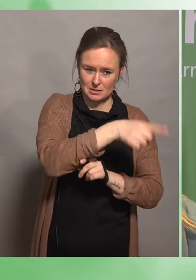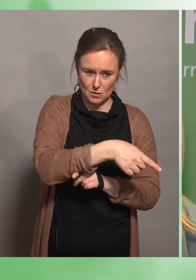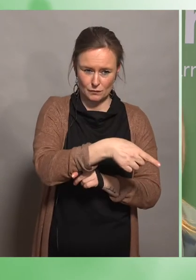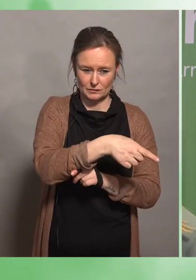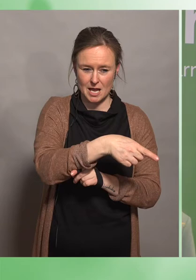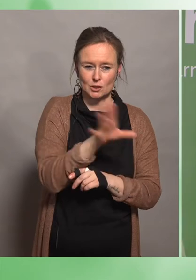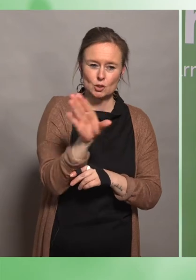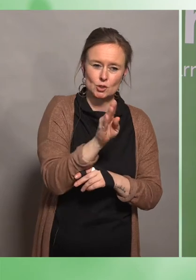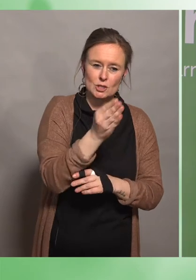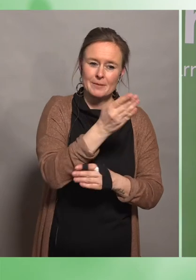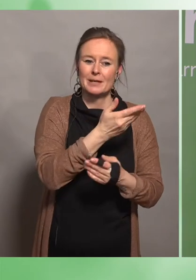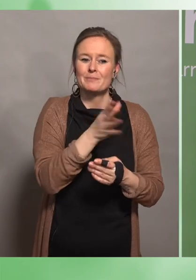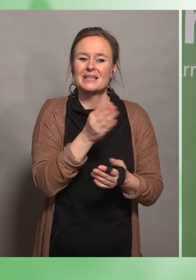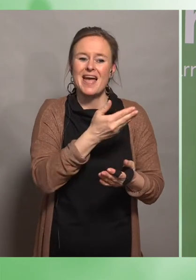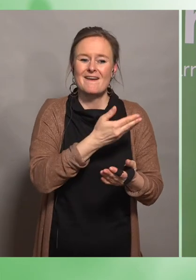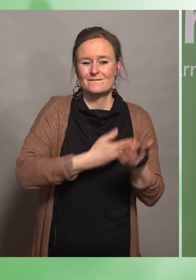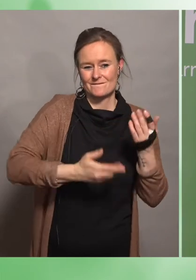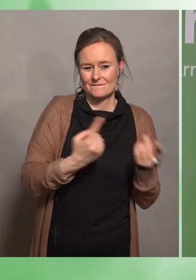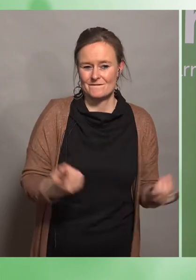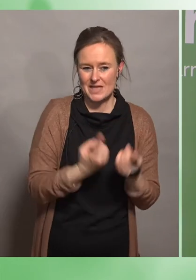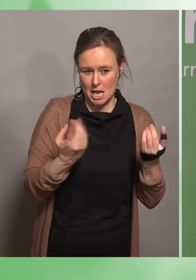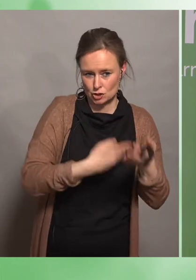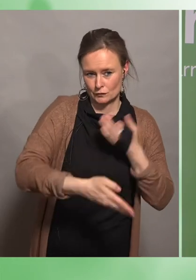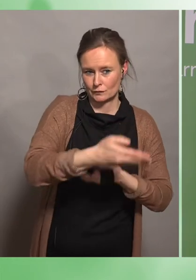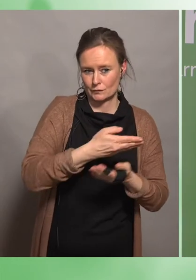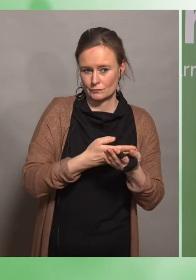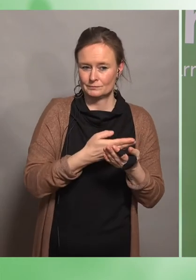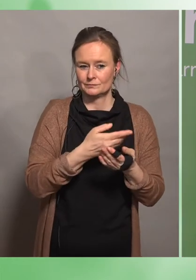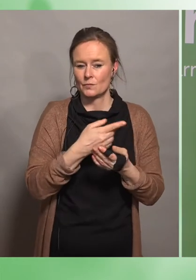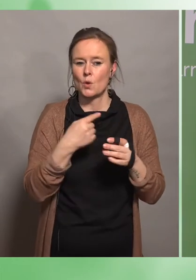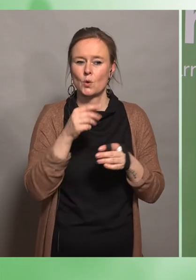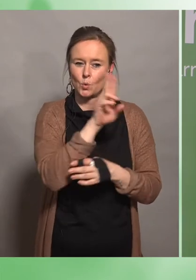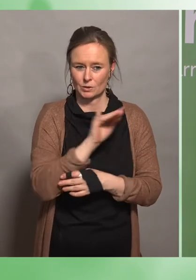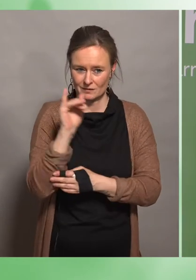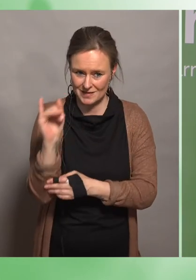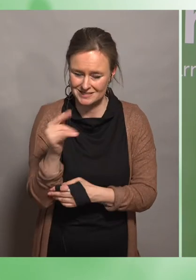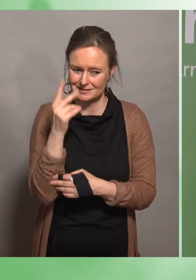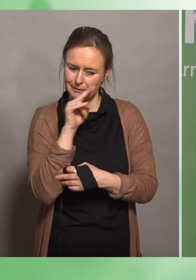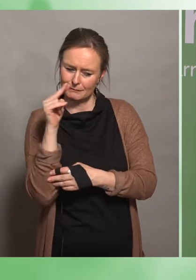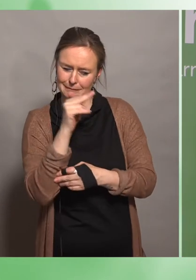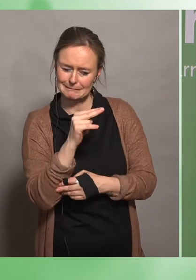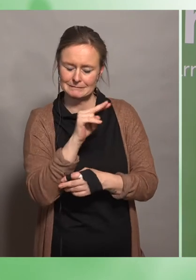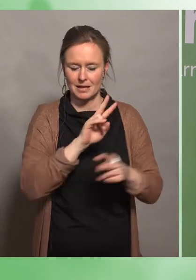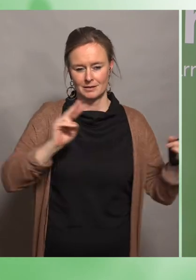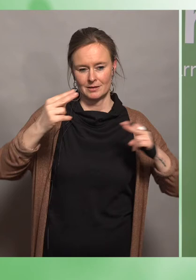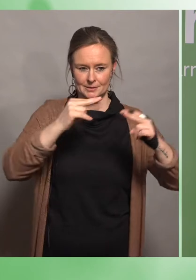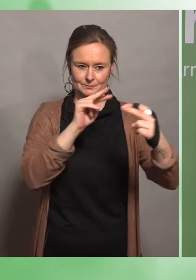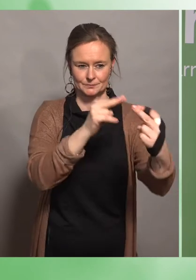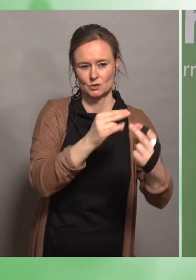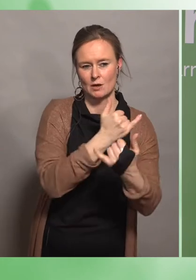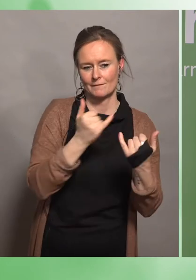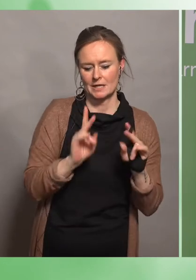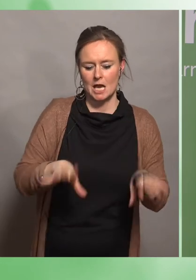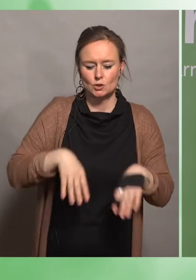der Wirtschaftsuniversität, um einfach das Thema von verschiedensten Perspektiven zu beleuchten und auch anzuschauen, wie schaffen wir es mit einer Struktur